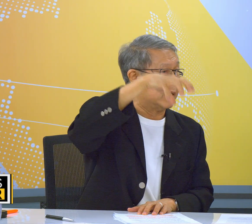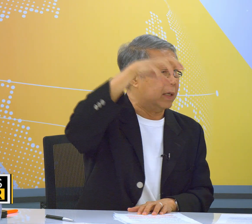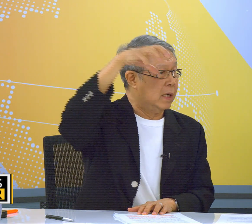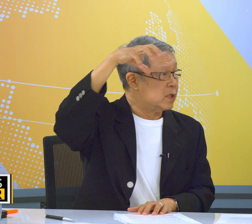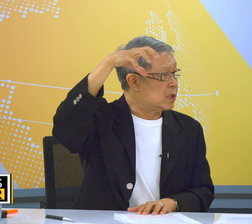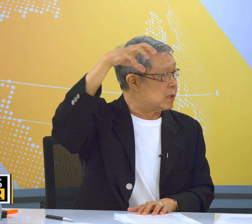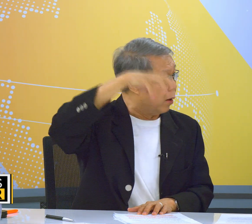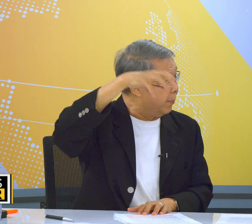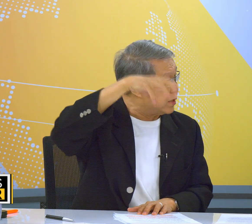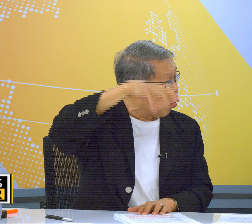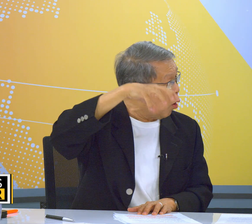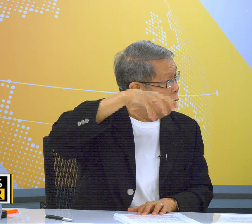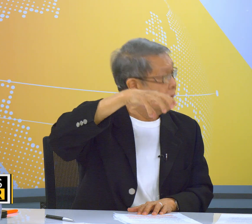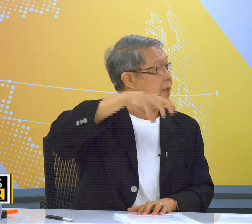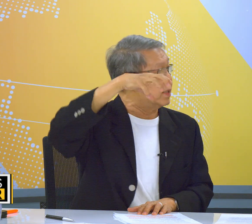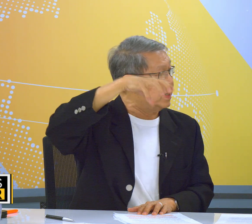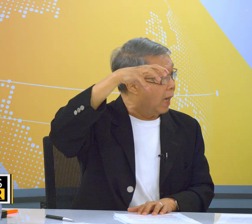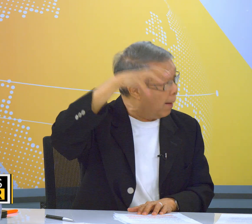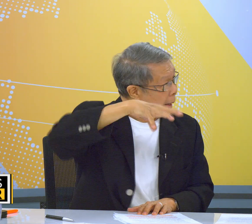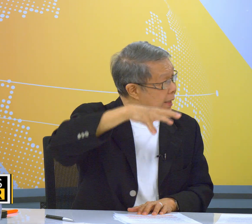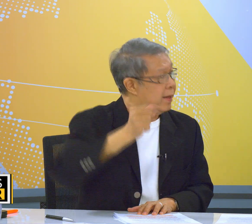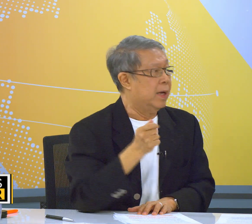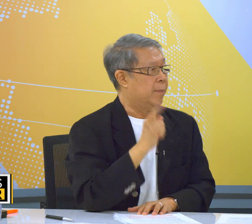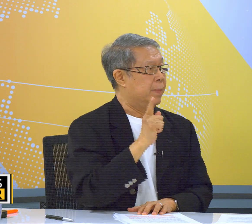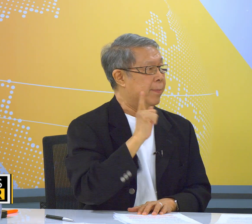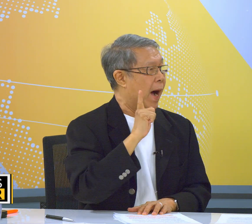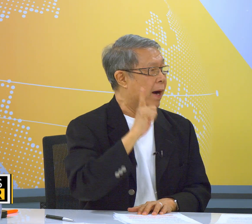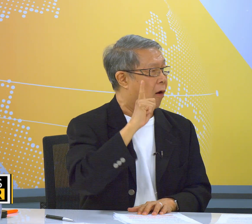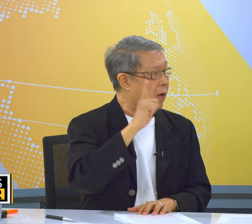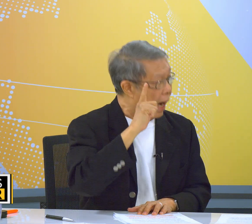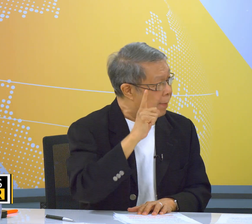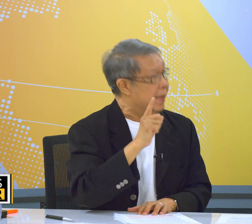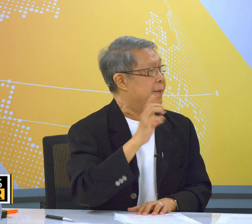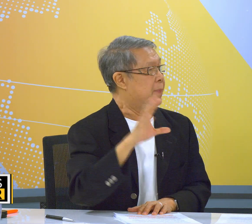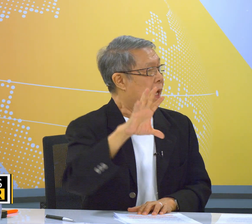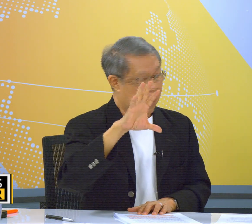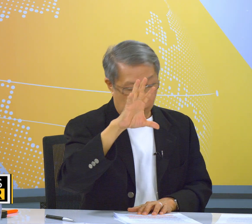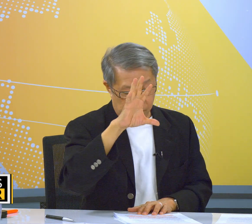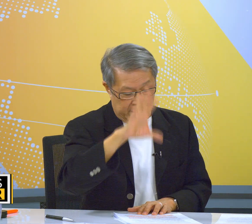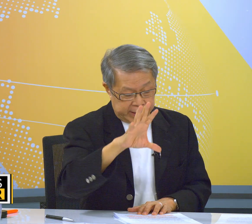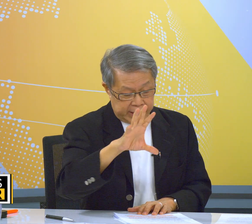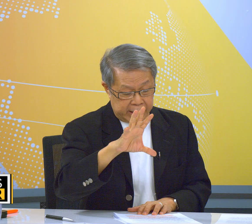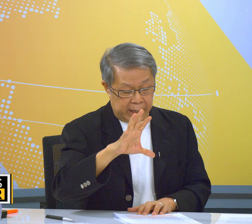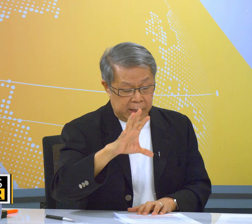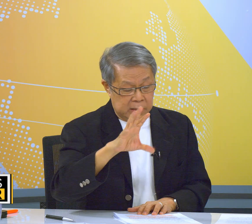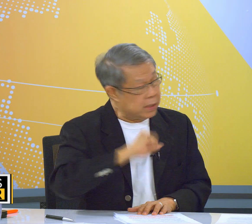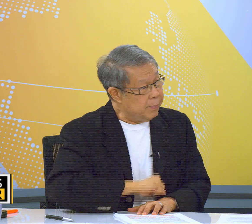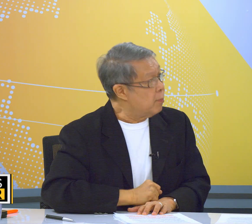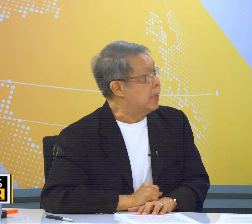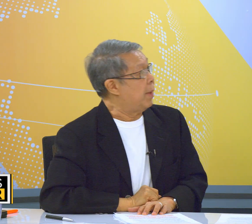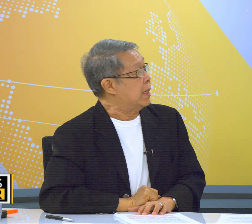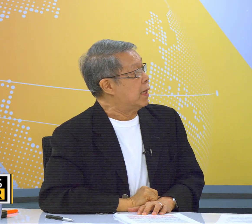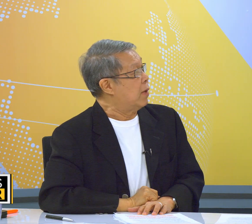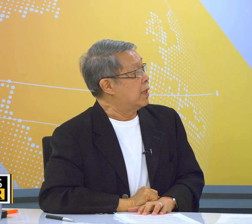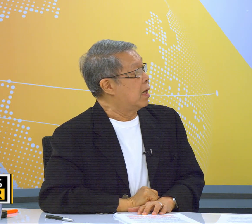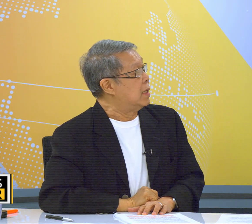หลงเอลวันคือ ตอนนี้เป็ Sokoนั่นคือ Ameline มัมีบาของ Amelitผมไปเลนที่นั่นนี่สิท